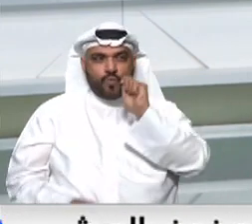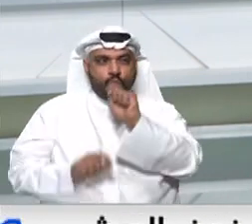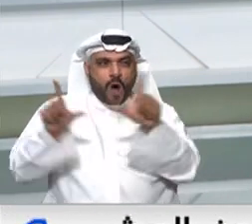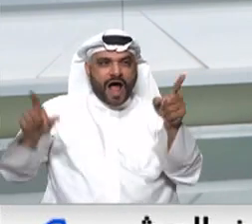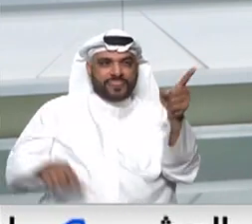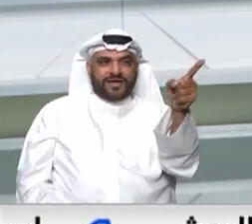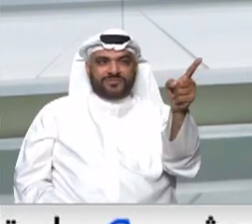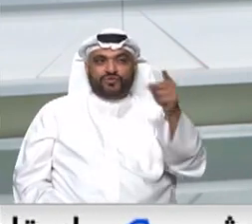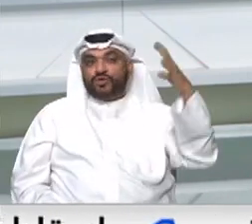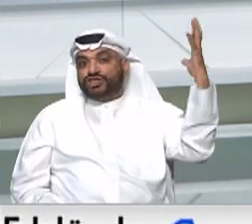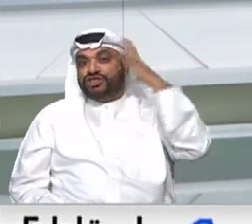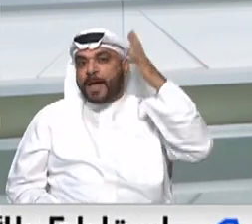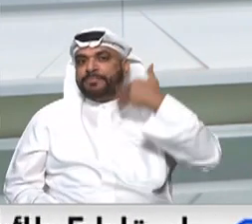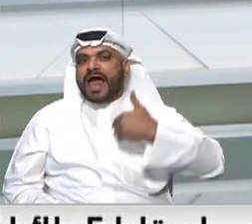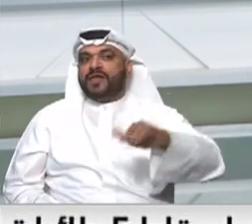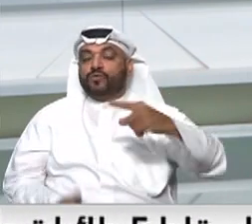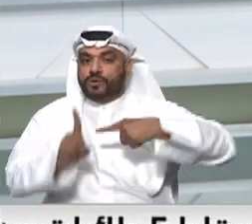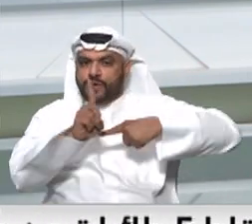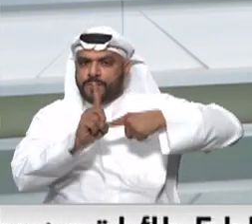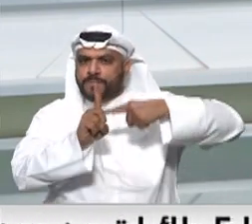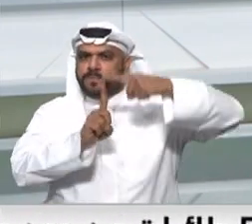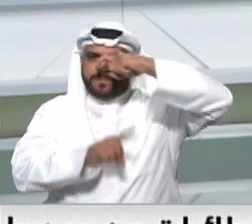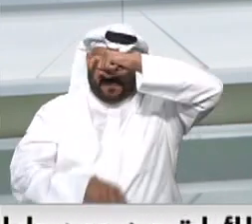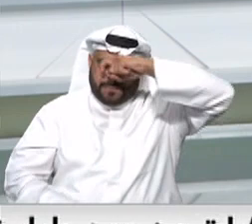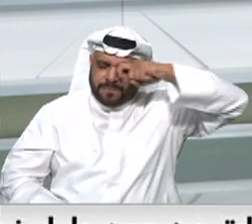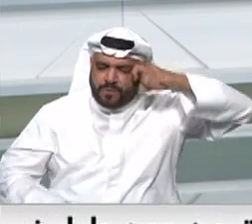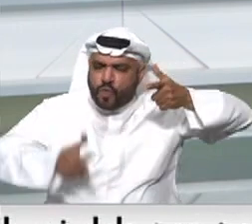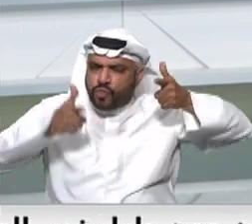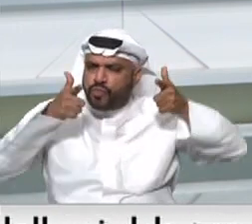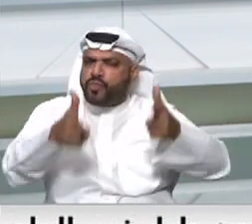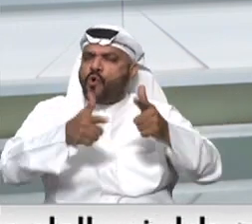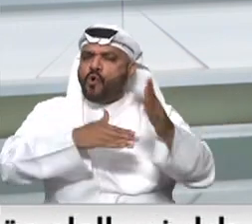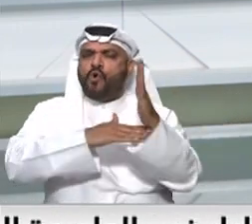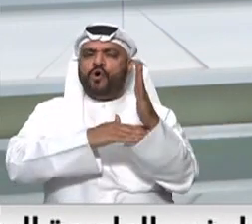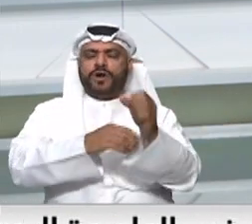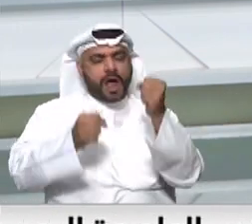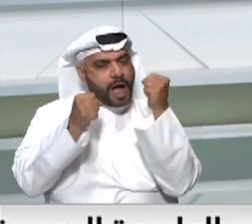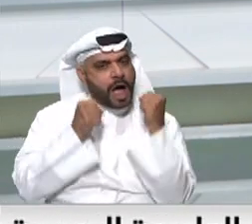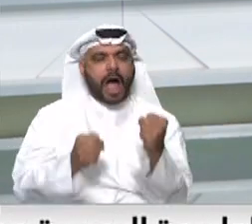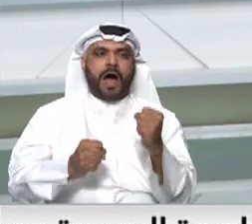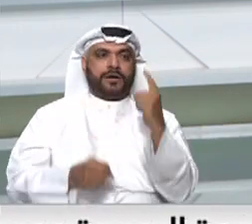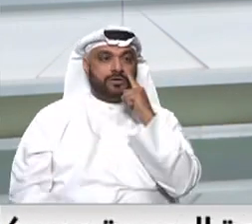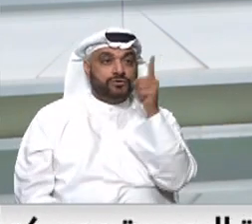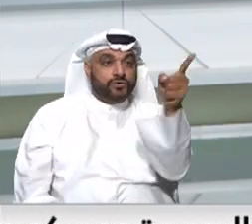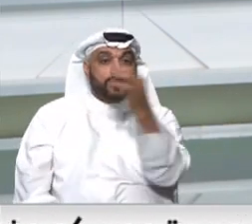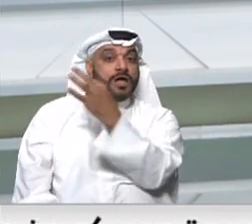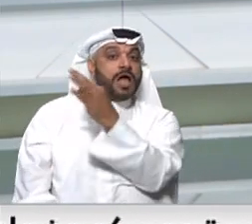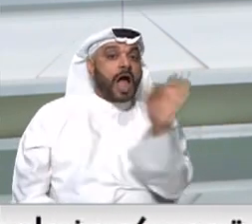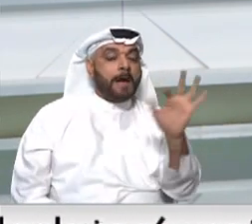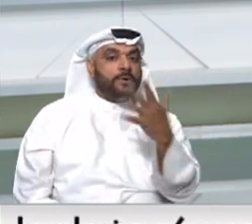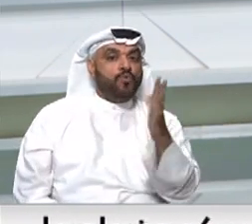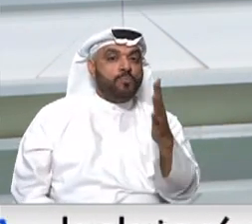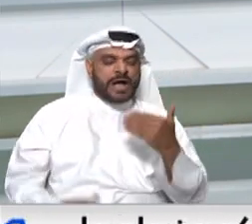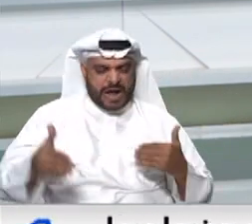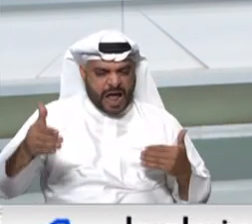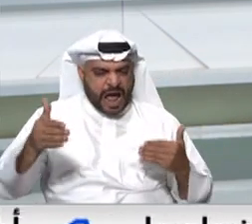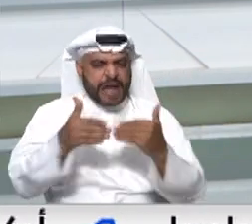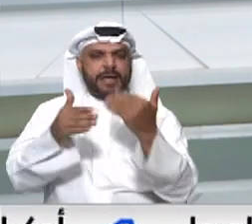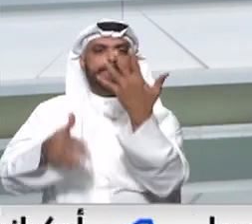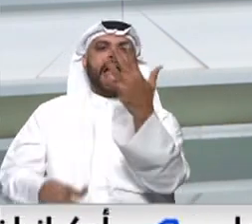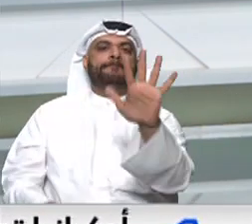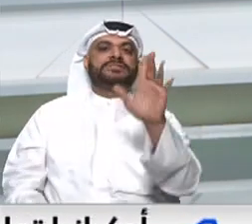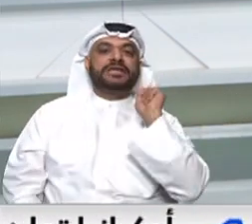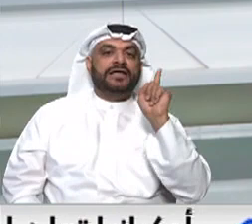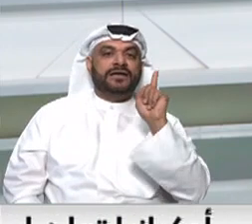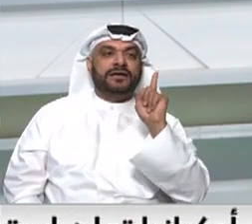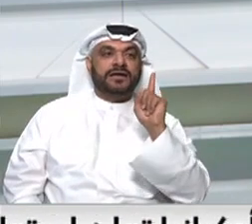تدريجيا خلال المساء فرص تراجع الرؤيه الافقيه راح تكون وارده في المناطق الصحراويه والمكشوفه وايضا الرمال الزاحفه على بعض الطرق